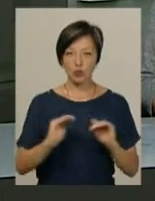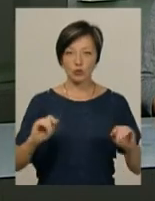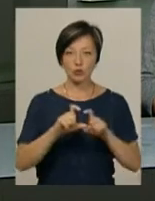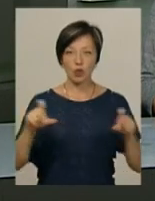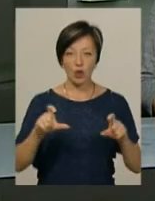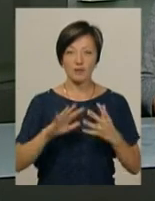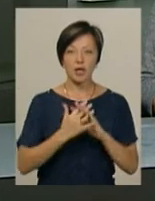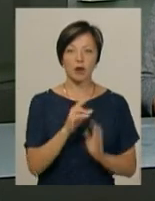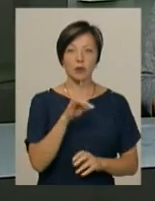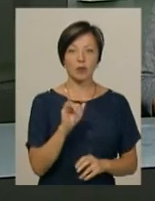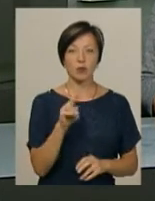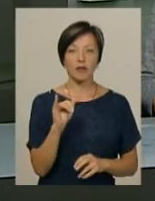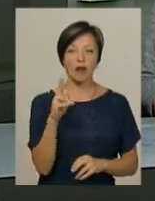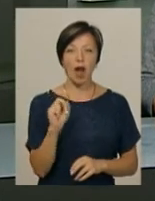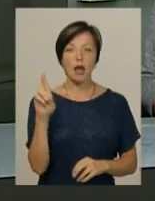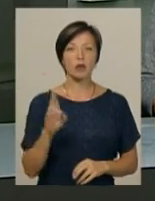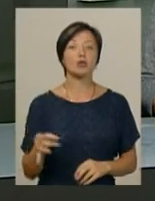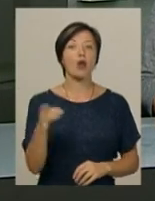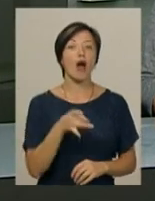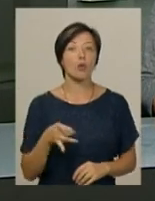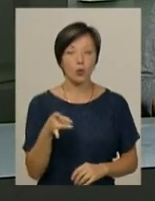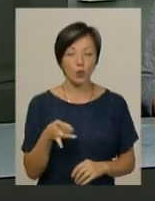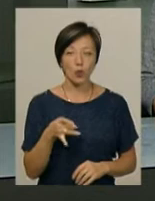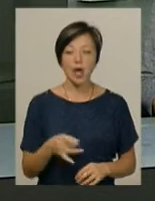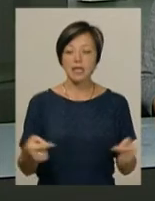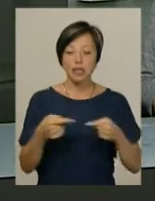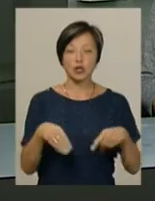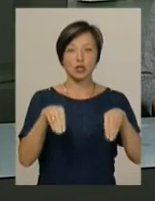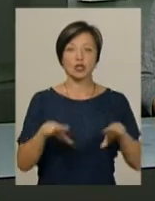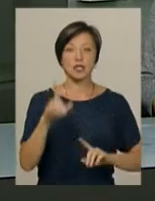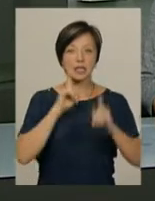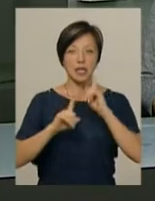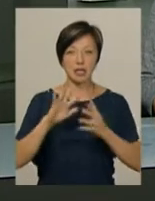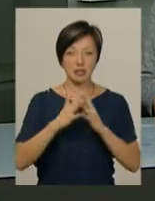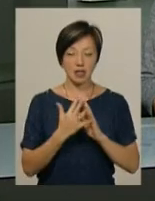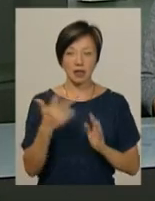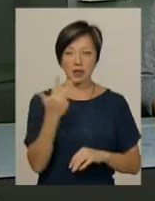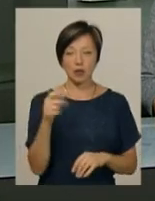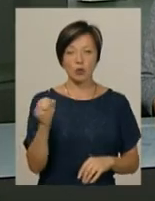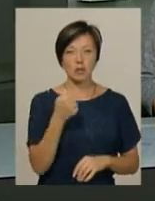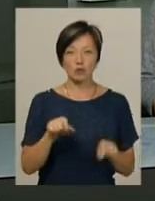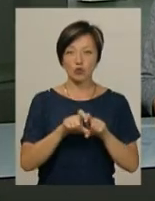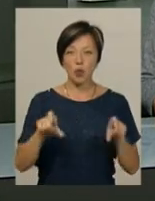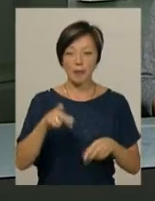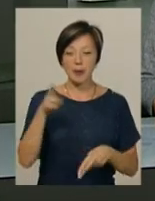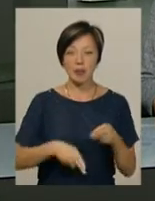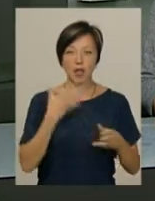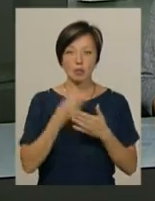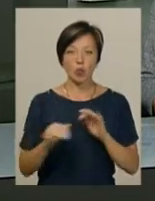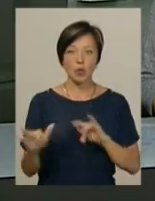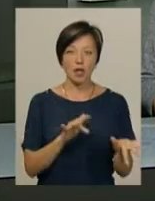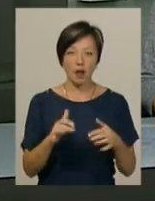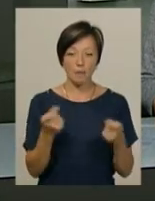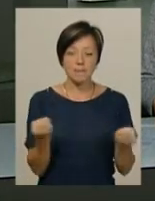загальноосвітньої школи, що в селі Проскурівка Ярмолинецького району. Нагадаю, згідно з рішенням сесії сільської ради від 3 серпня, школа припиняє свою діяльність